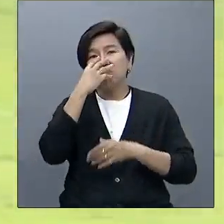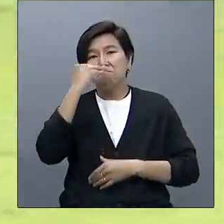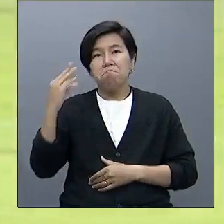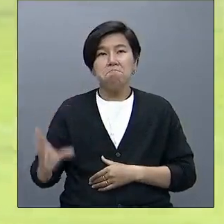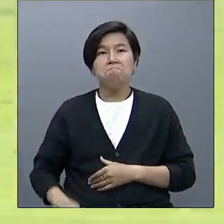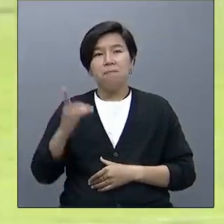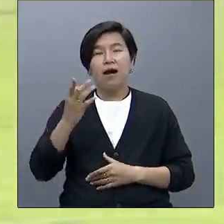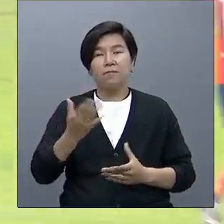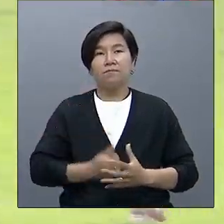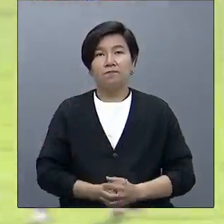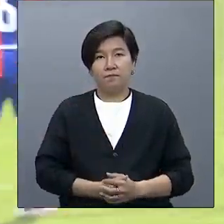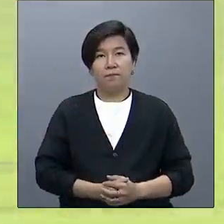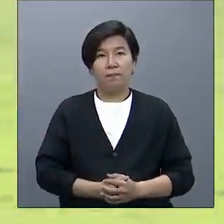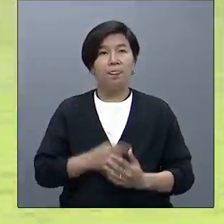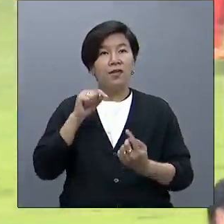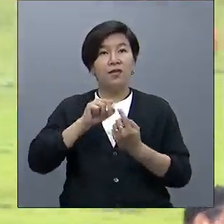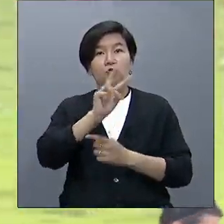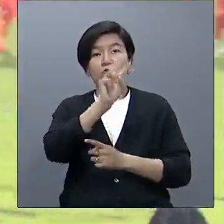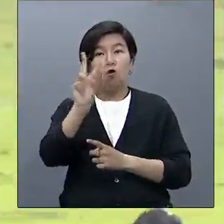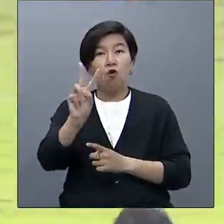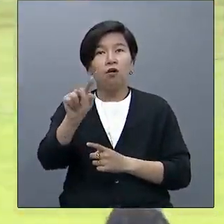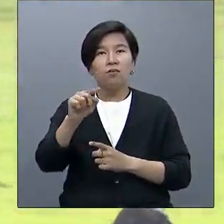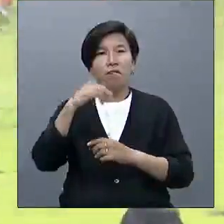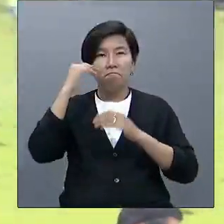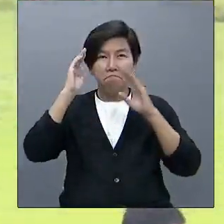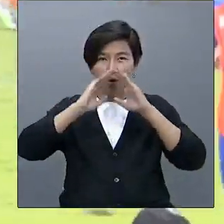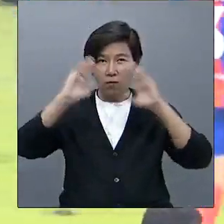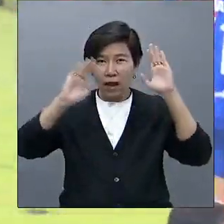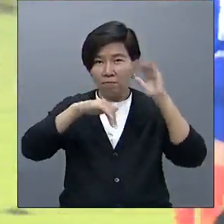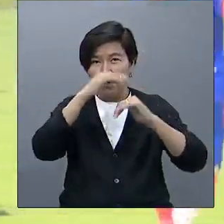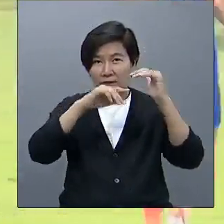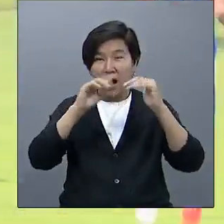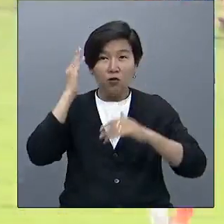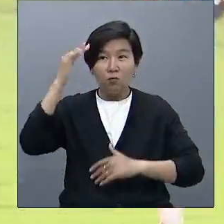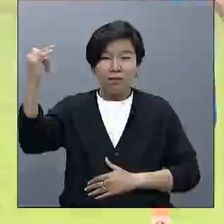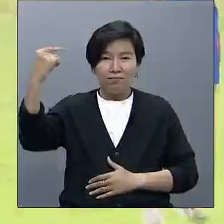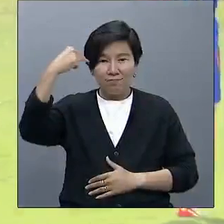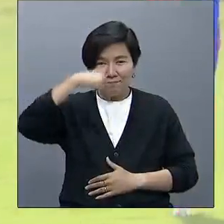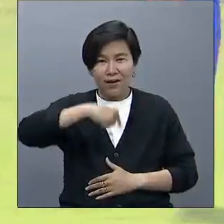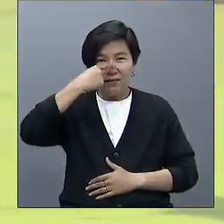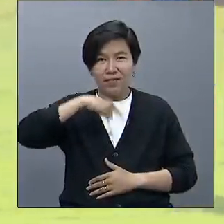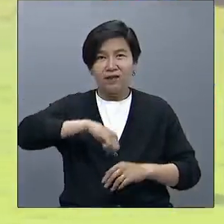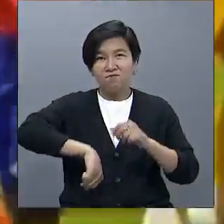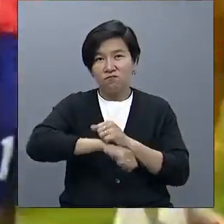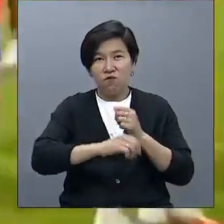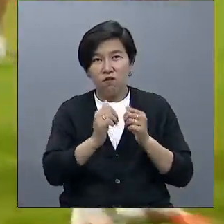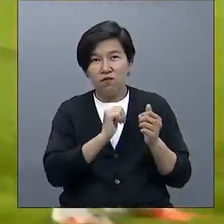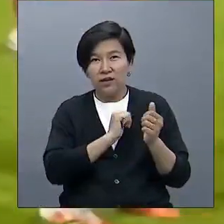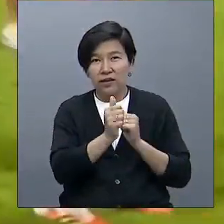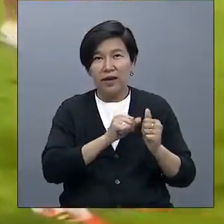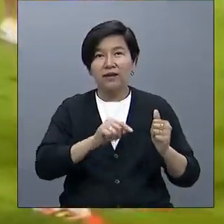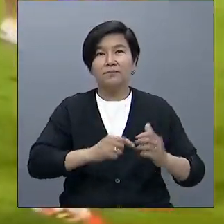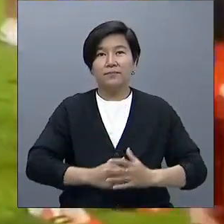คะพร้อมกับหวังว่าทั้งคู่จะเก็บประสบการณ์แล้วก็พัฒนาตัวเองเพื่อกลับมาเป็นกำลังหลักให้กับทีมนอกจากนั้น